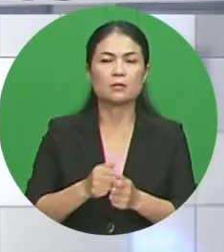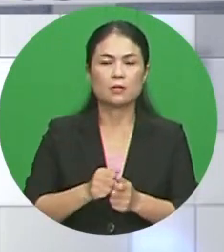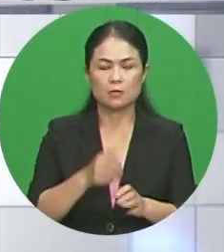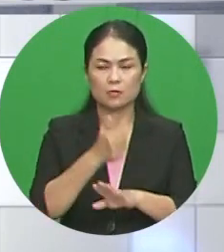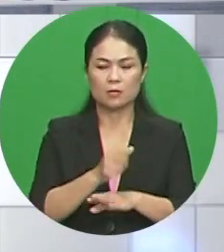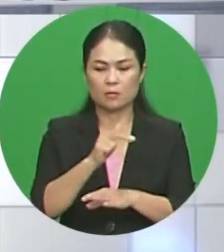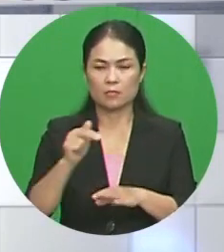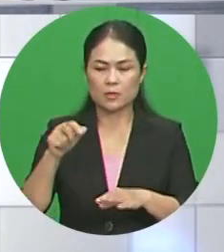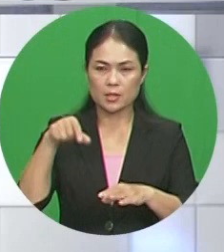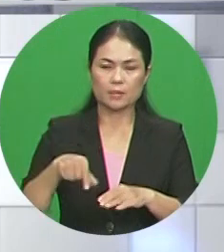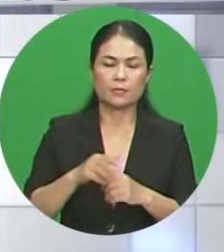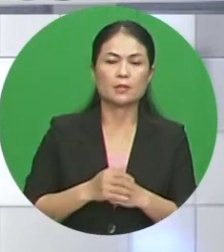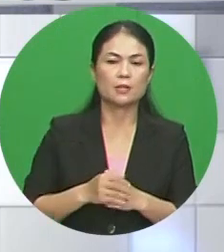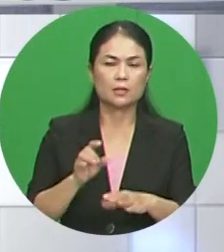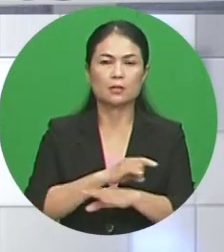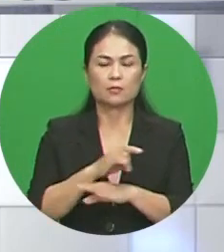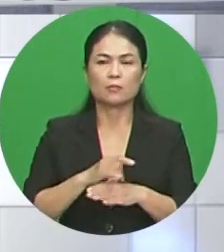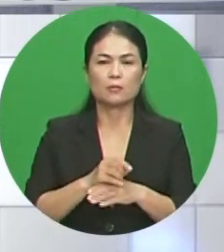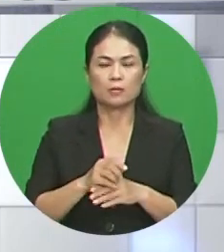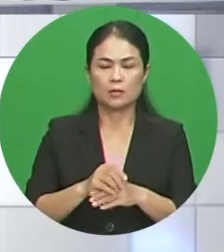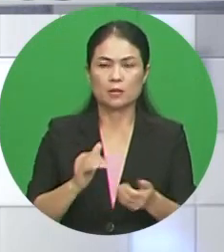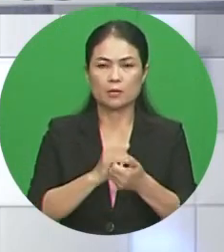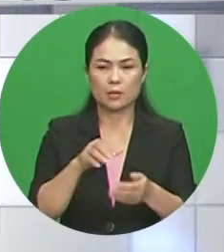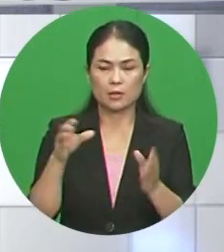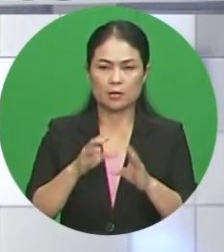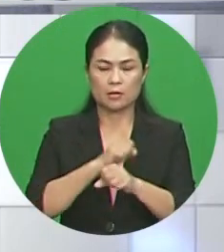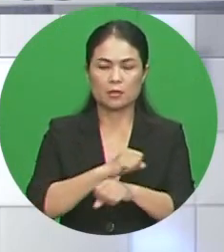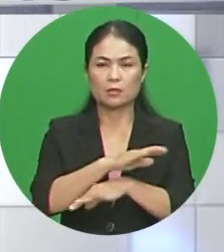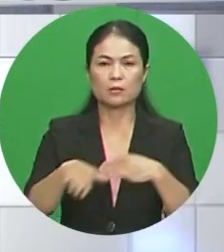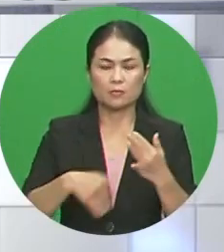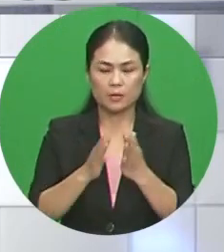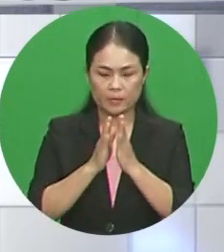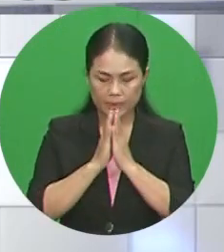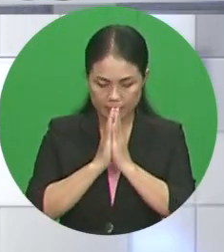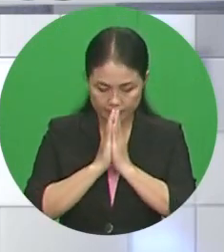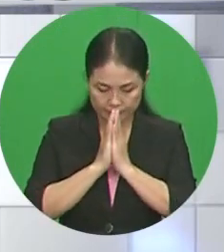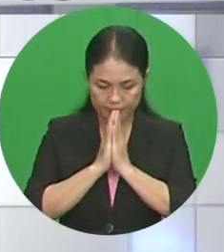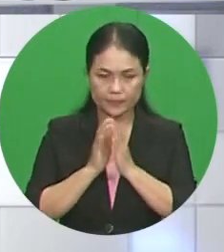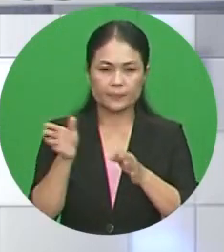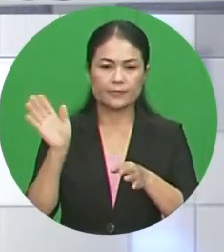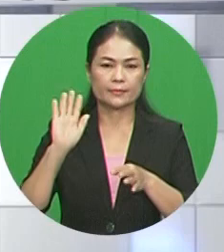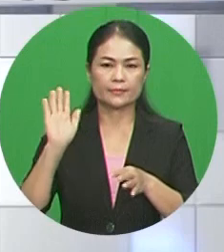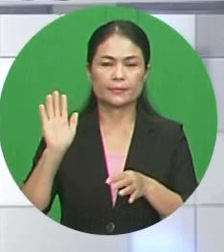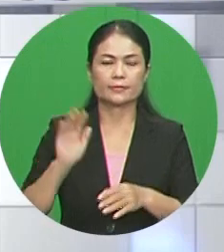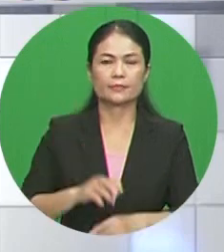កដ្ឋានទូរទស្សន៍ជាតិកម្ពុជានៅពេលនេះនាងខ្ញុំរួមជាមួយនឹងក្រុមការងារសូមអរគុណនិងសូមជម្រាបលា